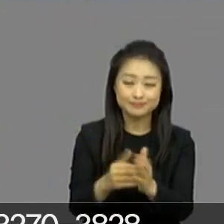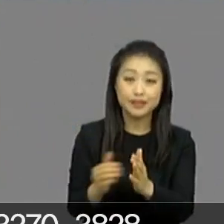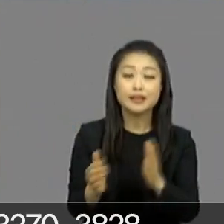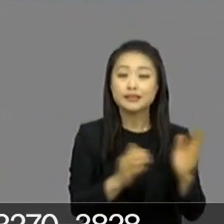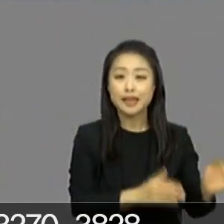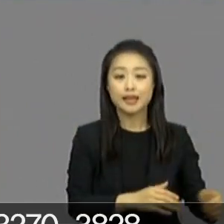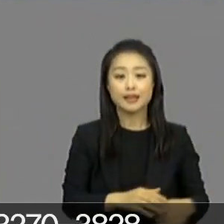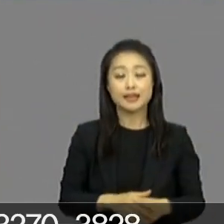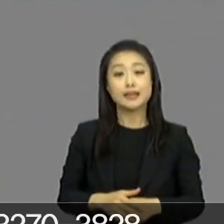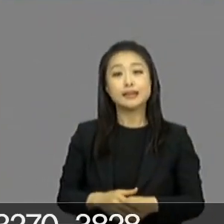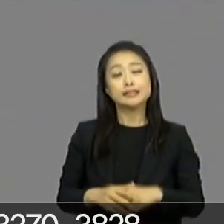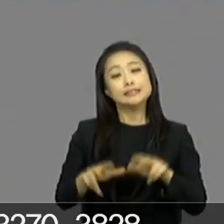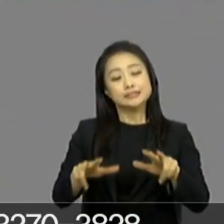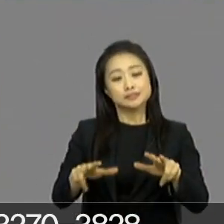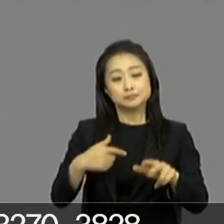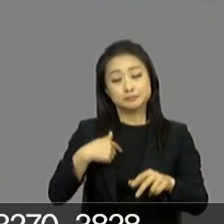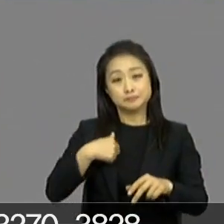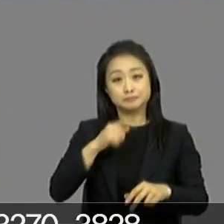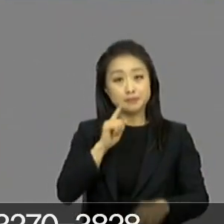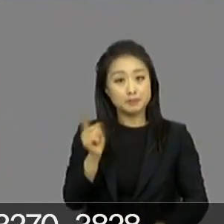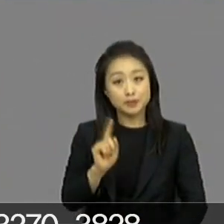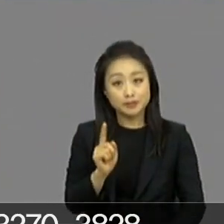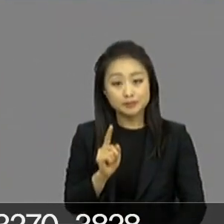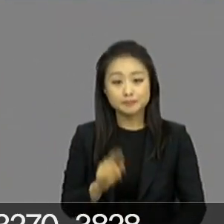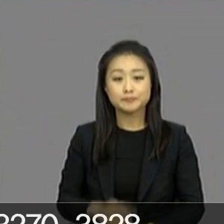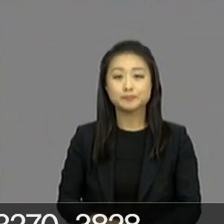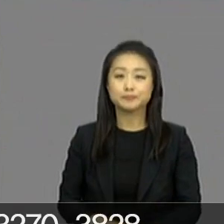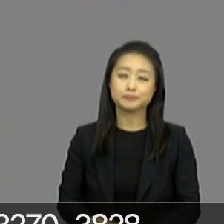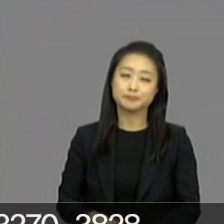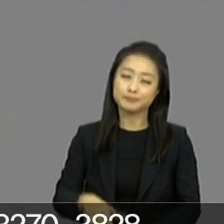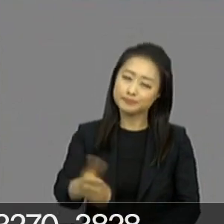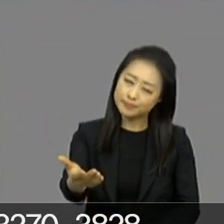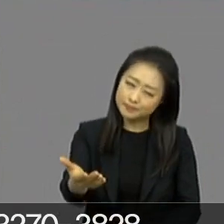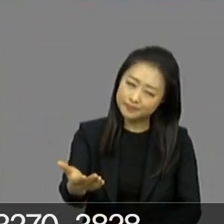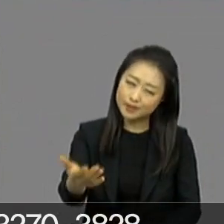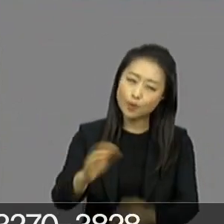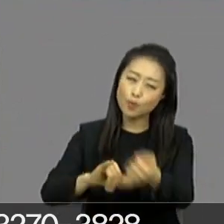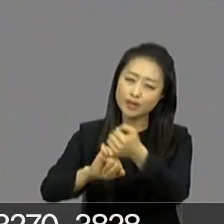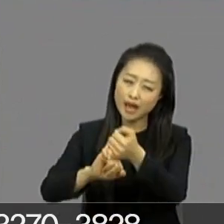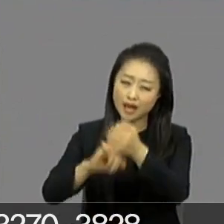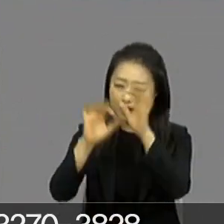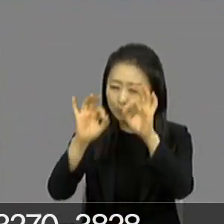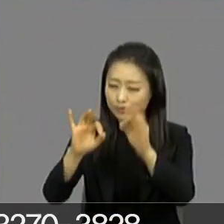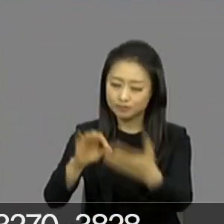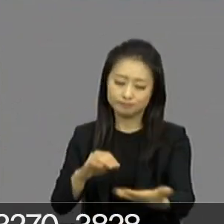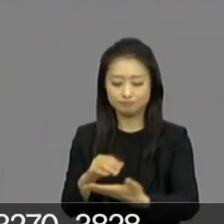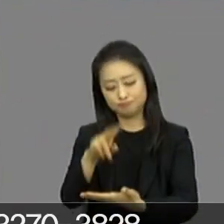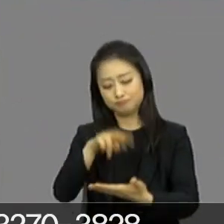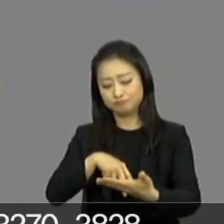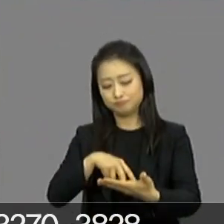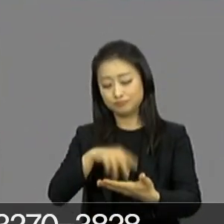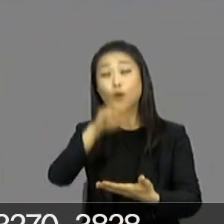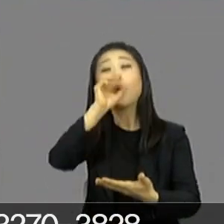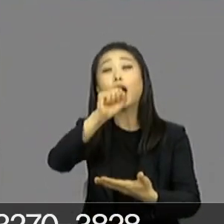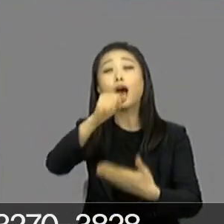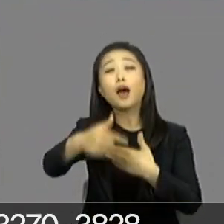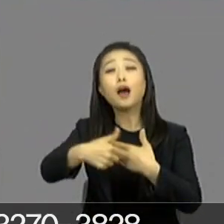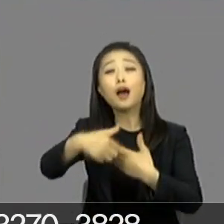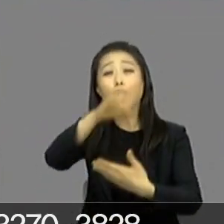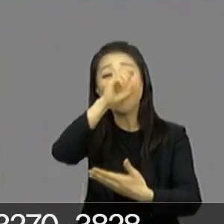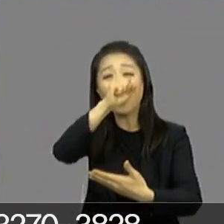지금 이제 제가 그 지적하는 부분은 뭐냐면 김진 회복 원님의 공약은 그냥 팍 보면 좋은데 실제로